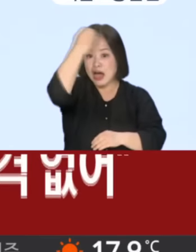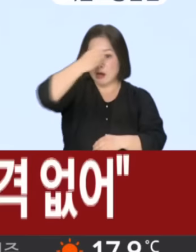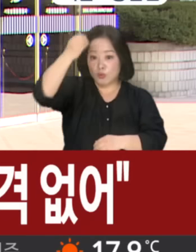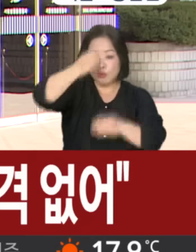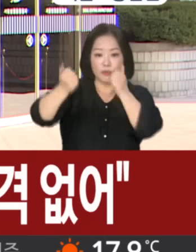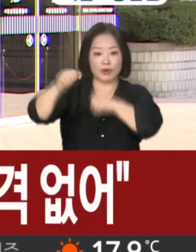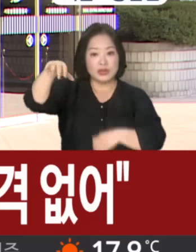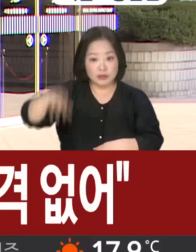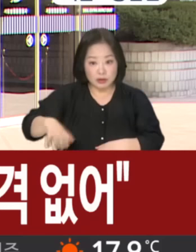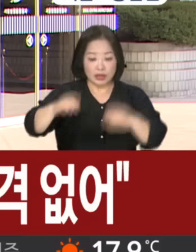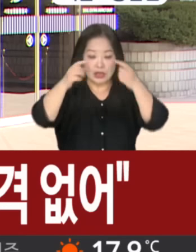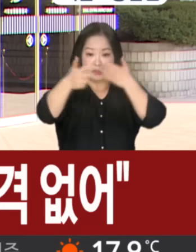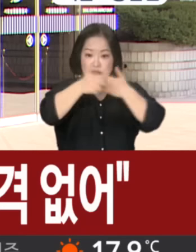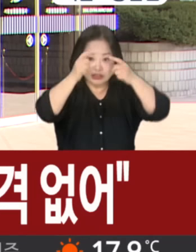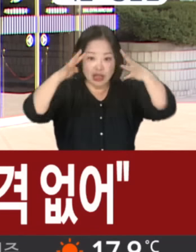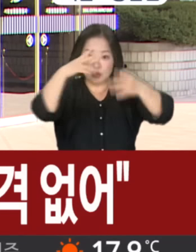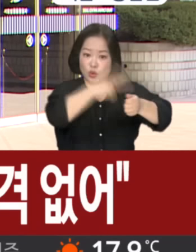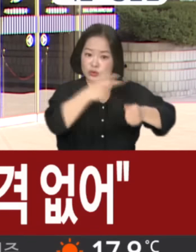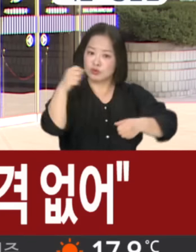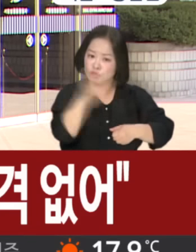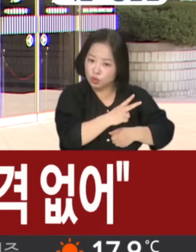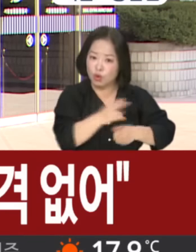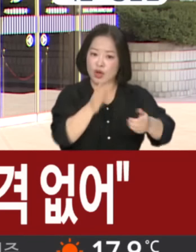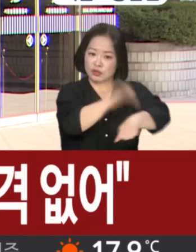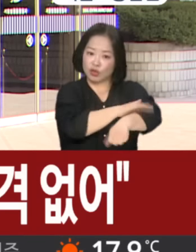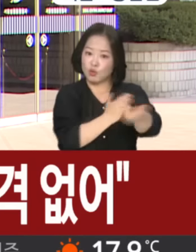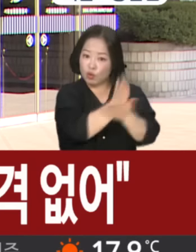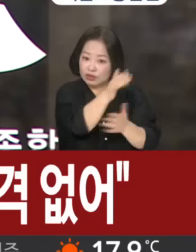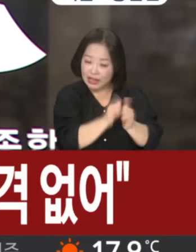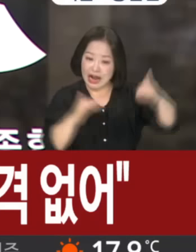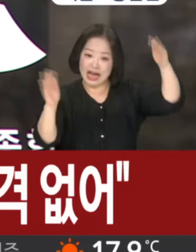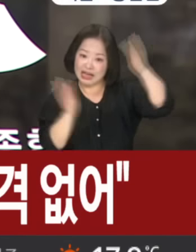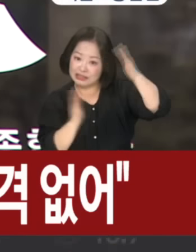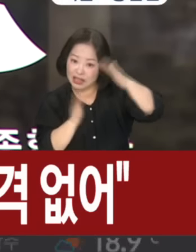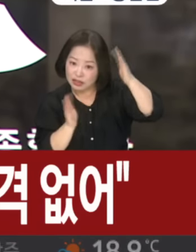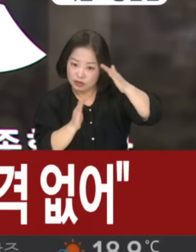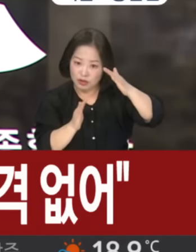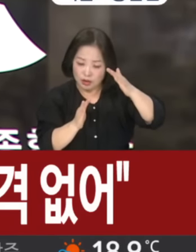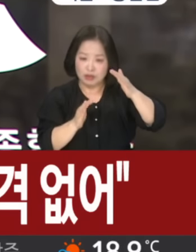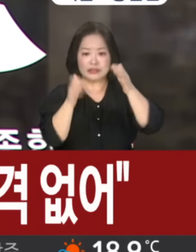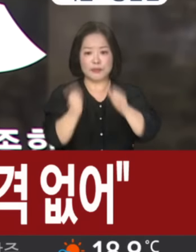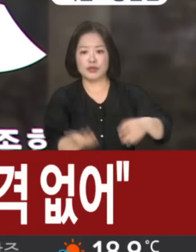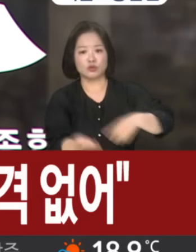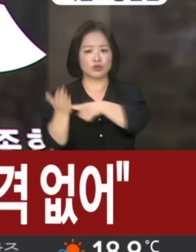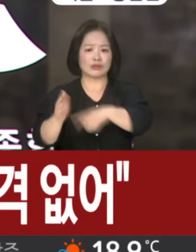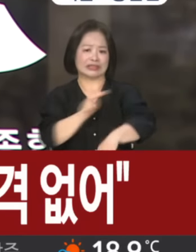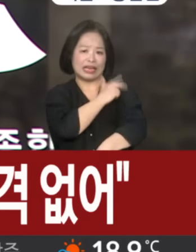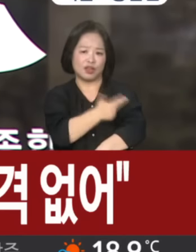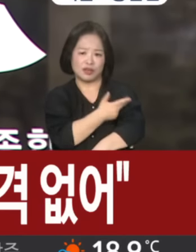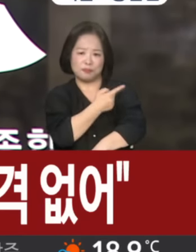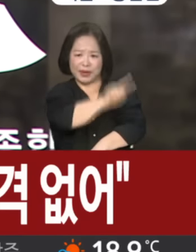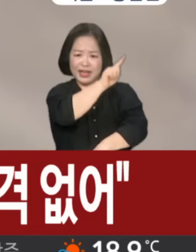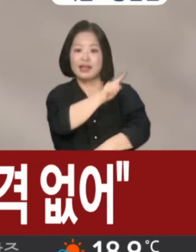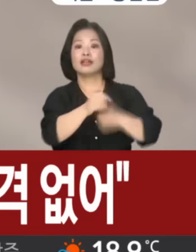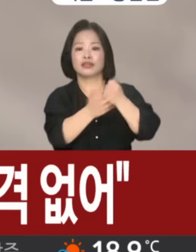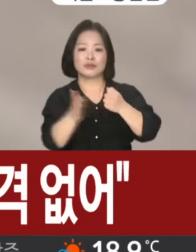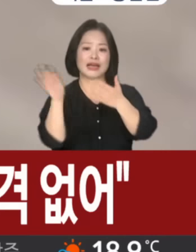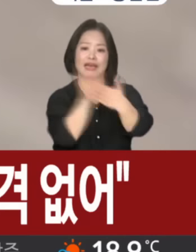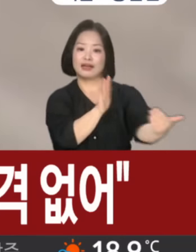재판부는 의대 교수와 전공의, 수험생은 원심과 같이 소송 자격이 없다고 판단해 이들의 신청을